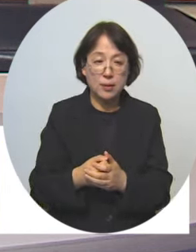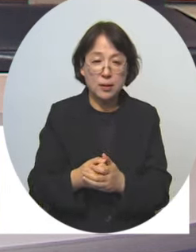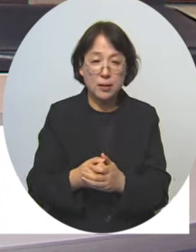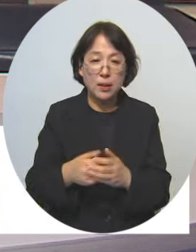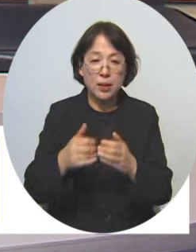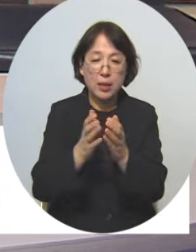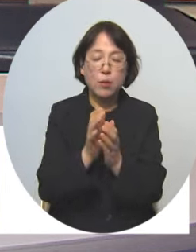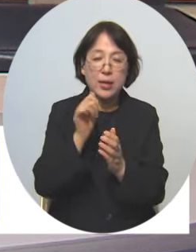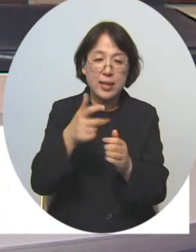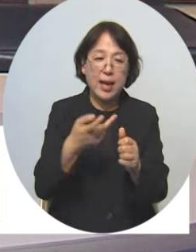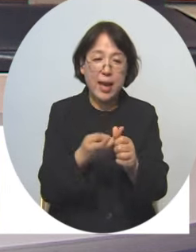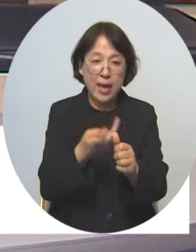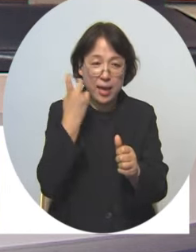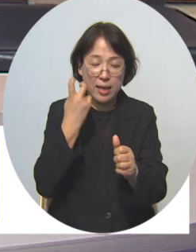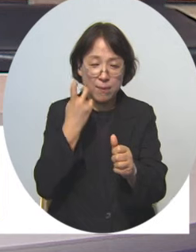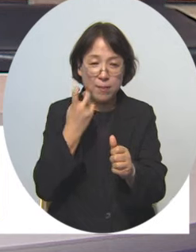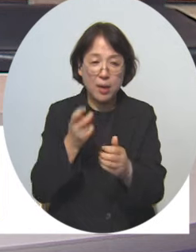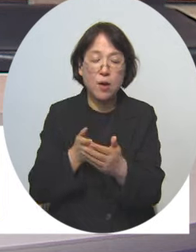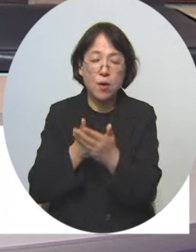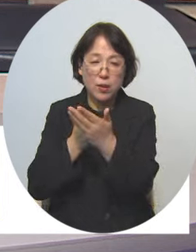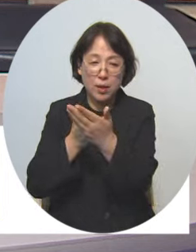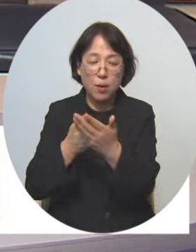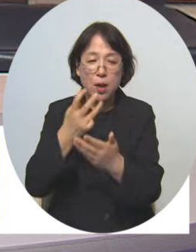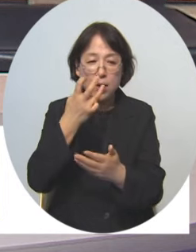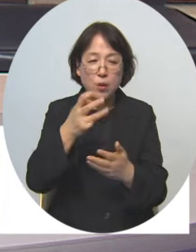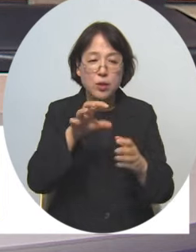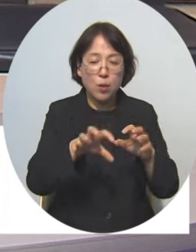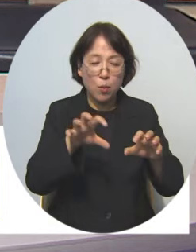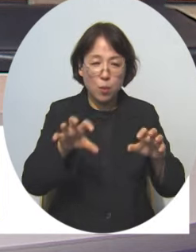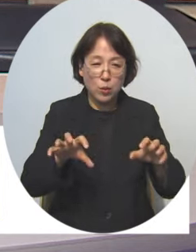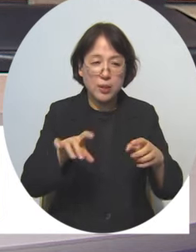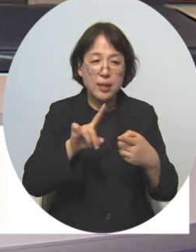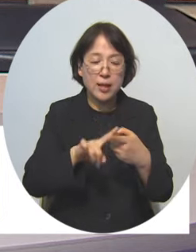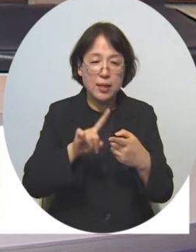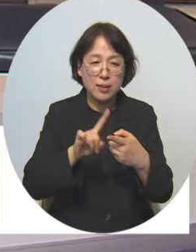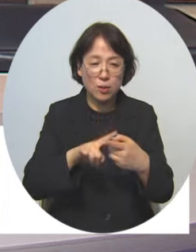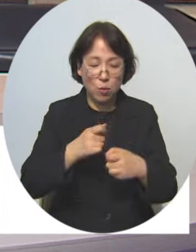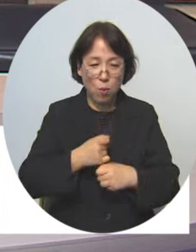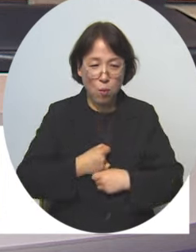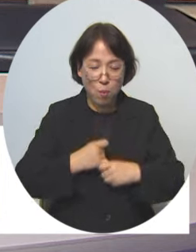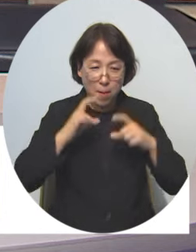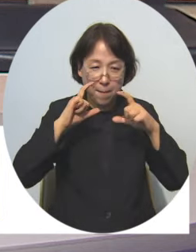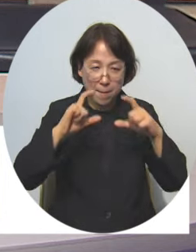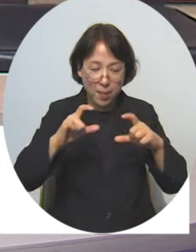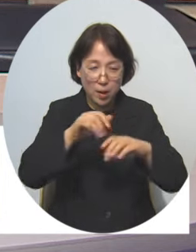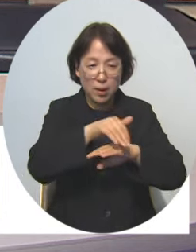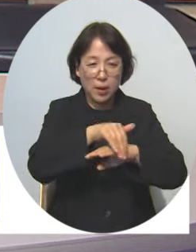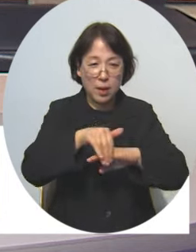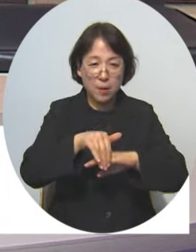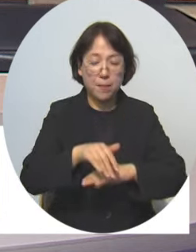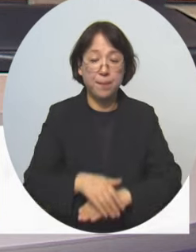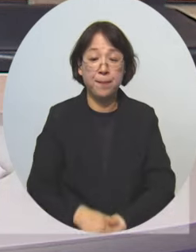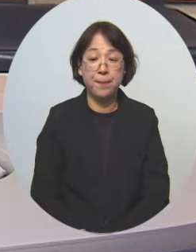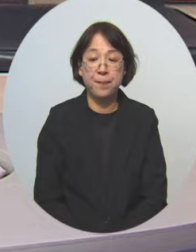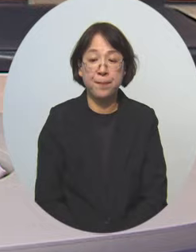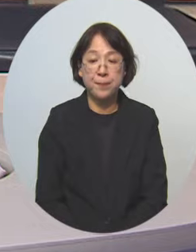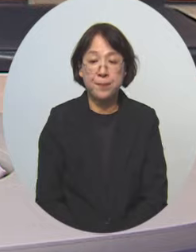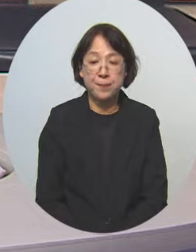기관장 해임 건의 조치를 하고 13곳의 기관장에 대해서는 경고 조치를 하기로 했습니다. 신국진 기자의